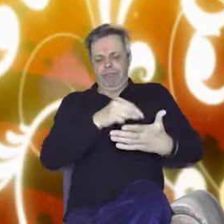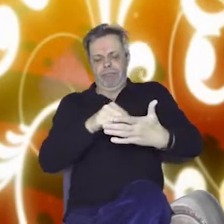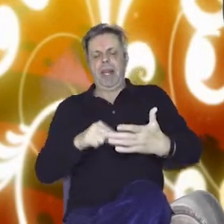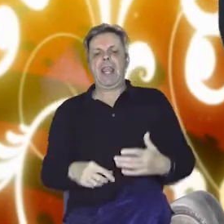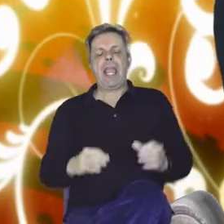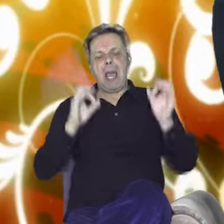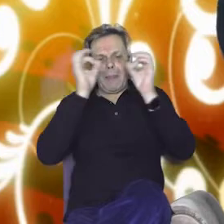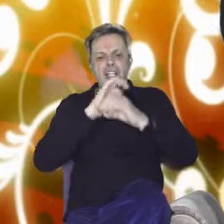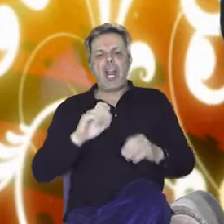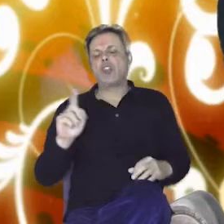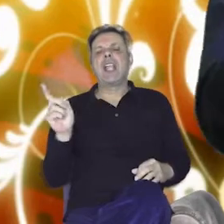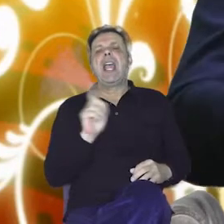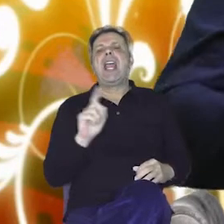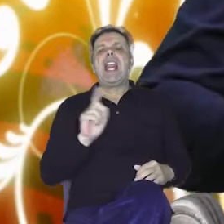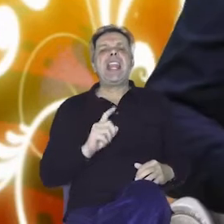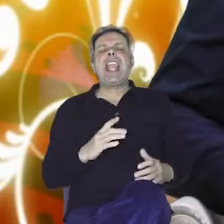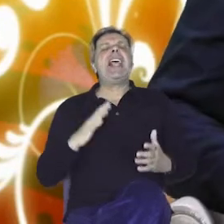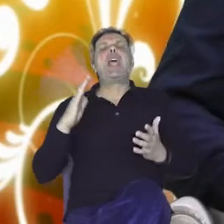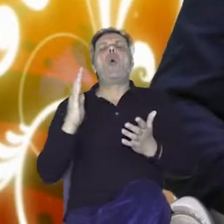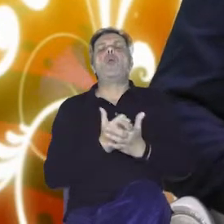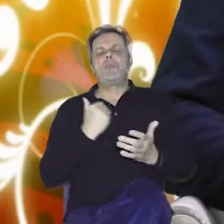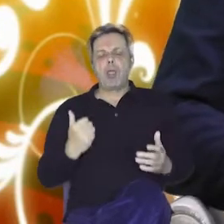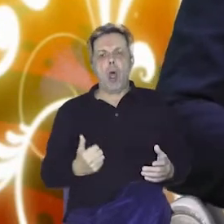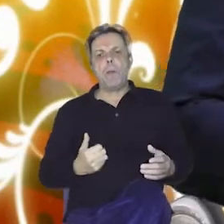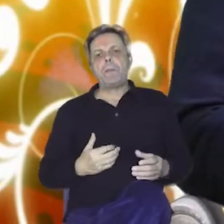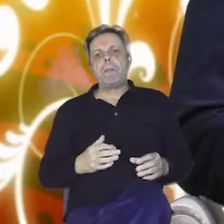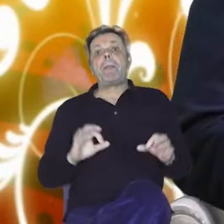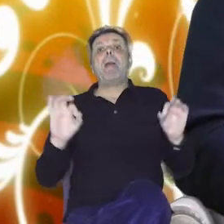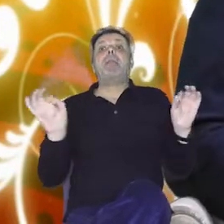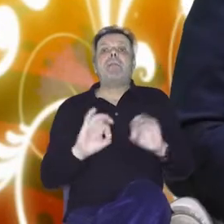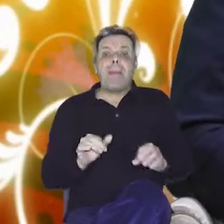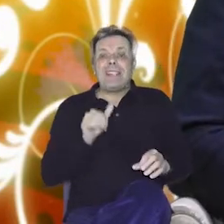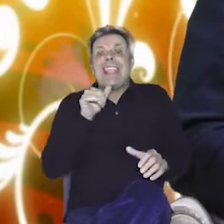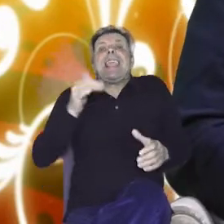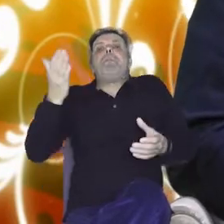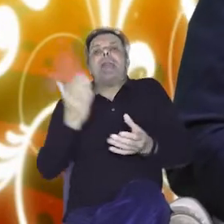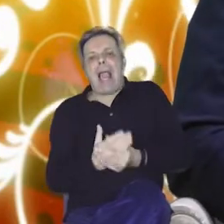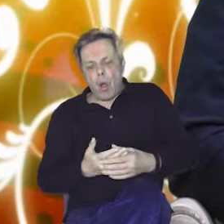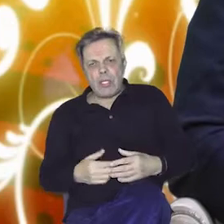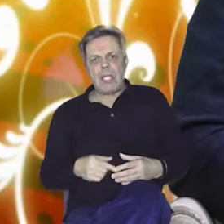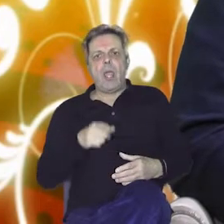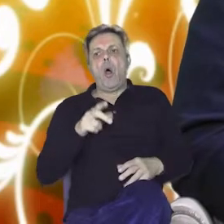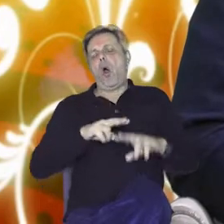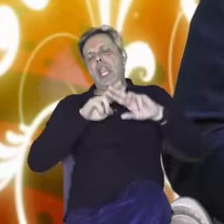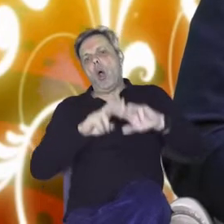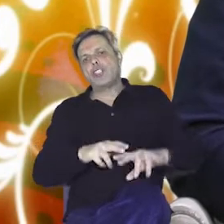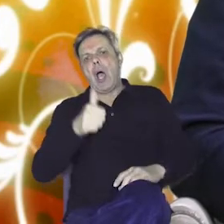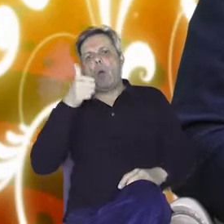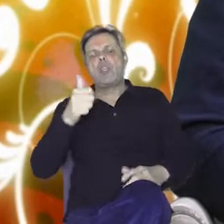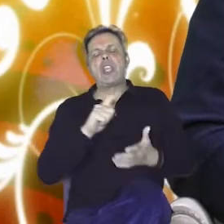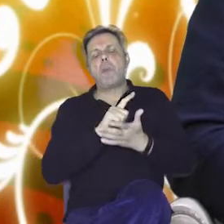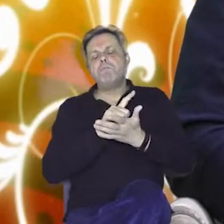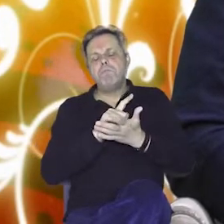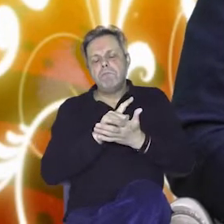nije se baš uspio niti pripremiti, niti prilagoditi. On je ostao u jednom vremenu koje